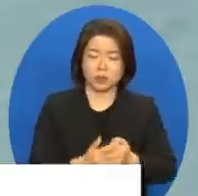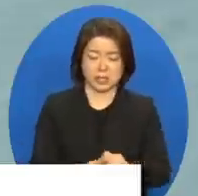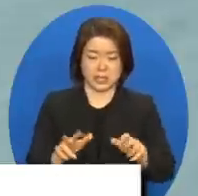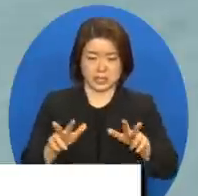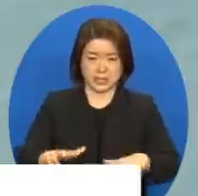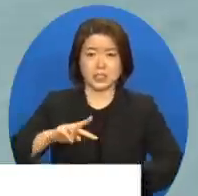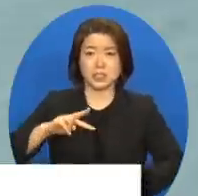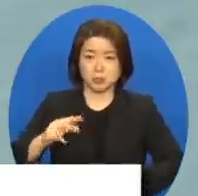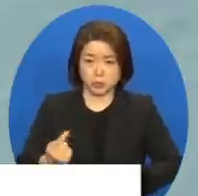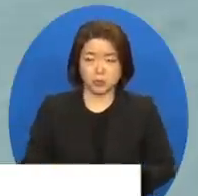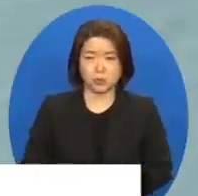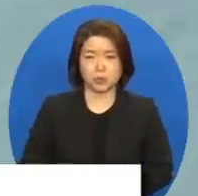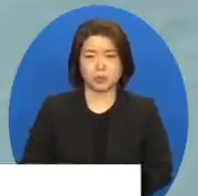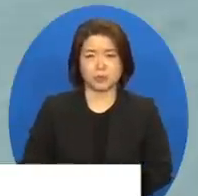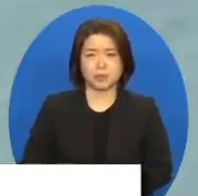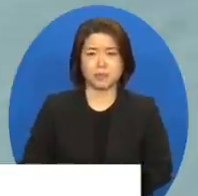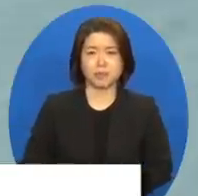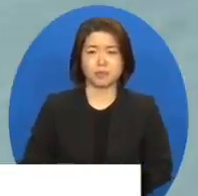지금도